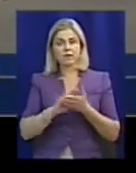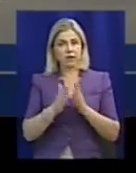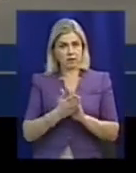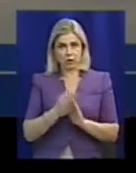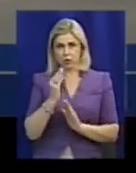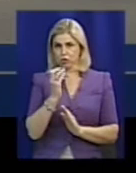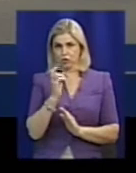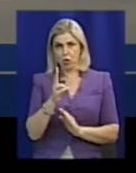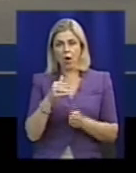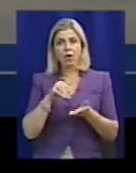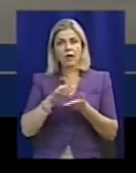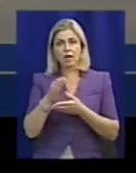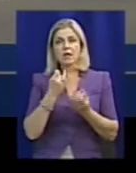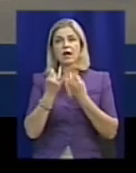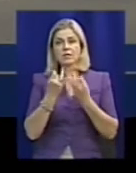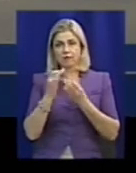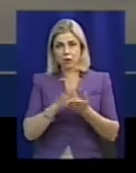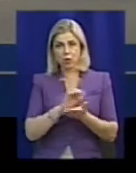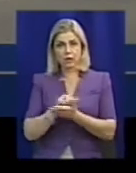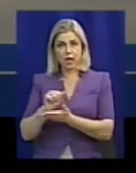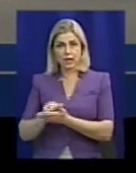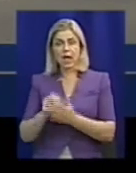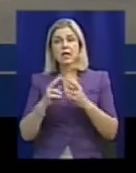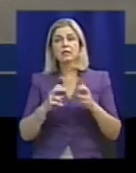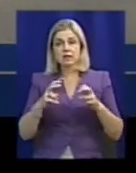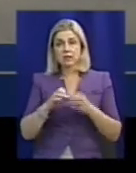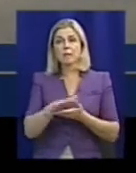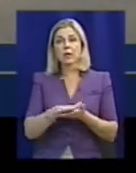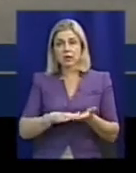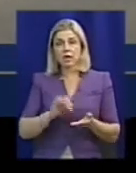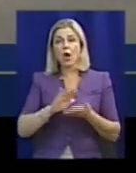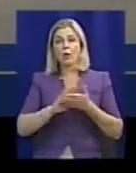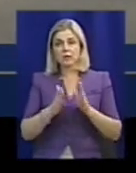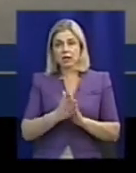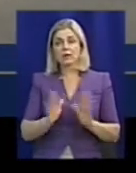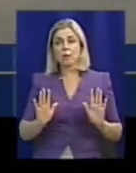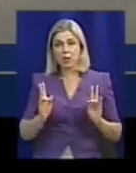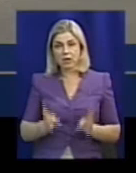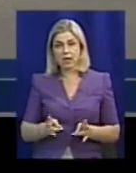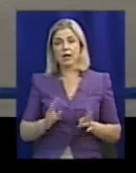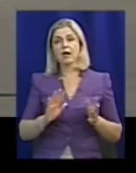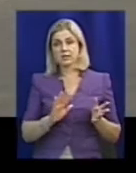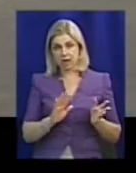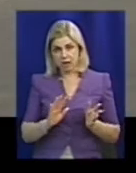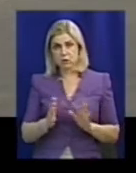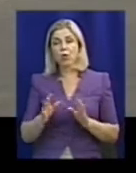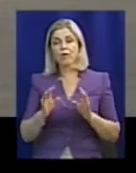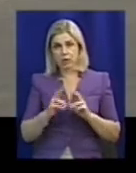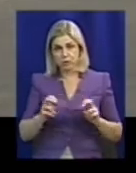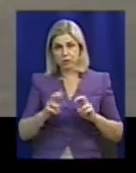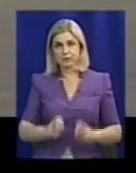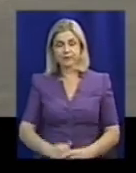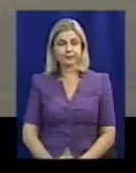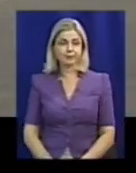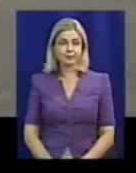і відмовляється розмовляти з журналістами. Слідство триває, обставини події з'ясовують. Євгенія Голубова, Артем Белібов,